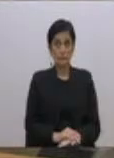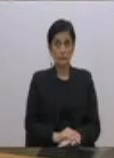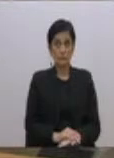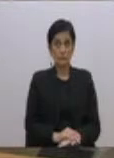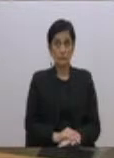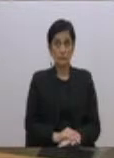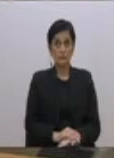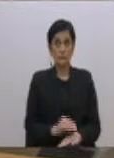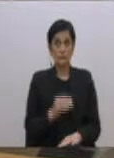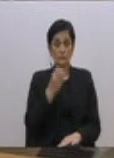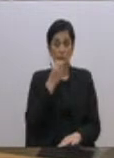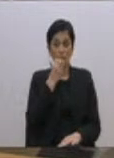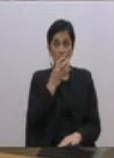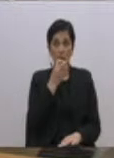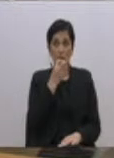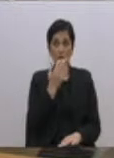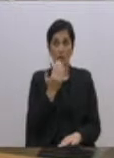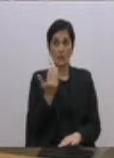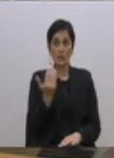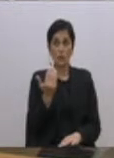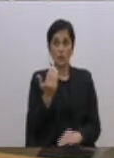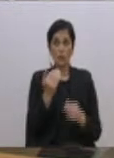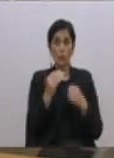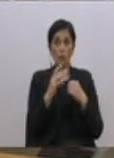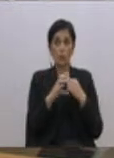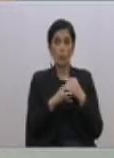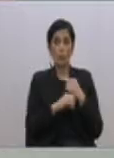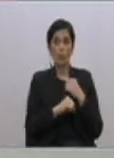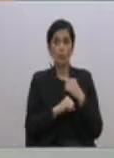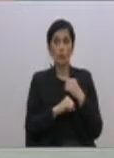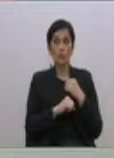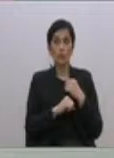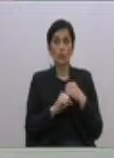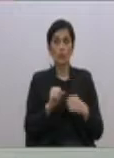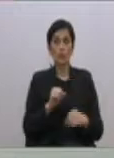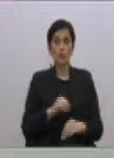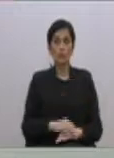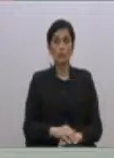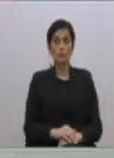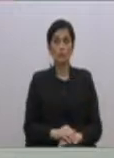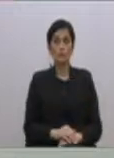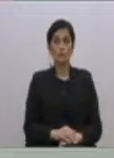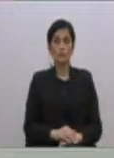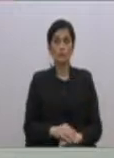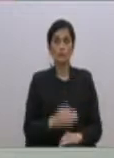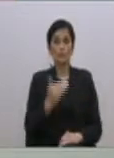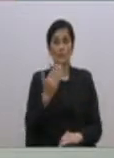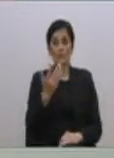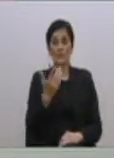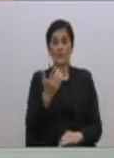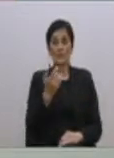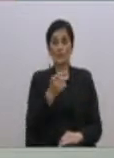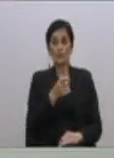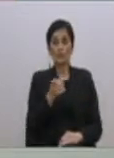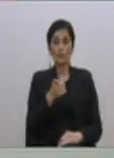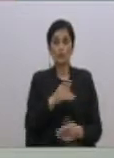შეგრამ თქვენ ბოლოს ანა მე რავი შეთანხმდით.